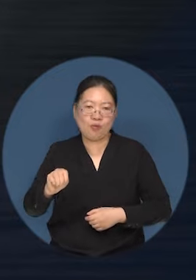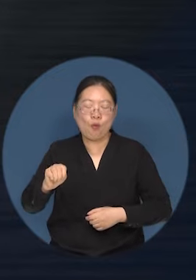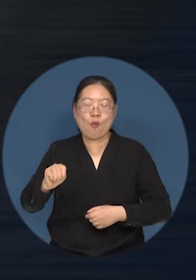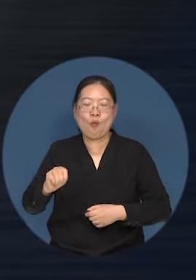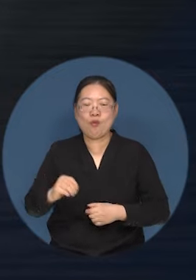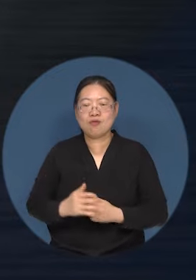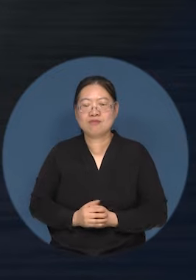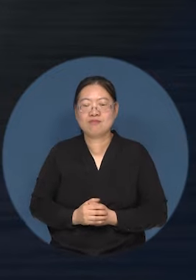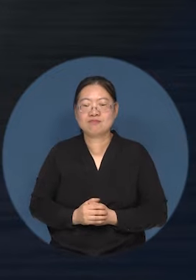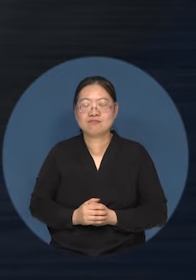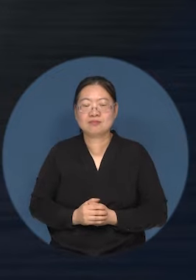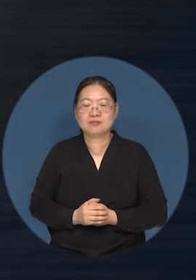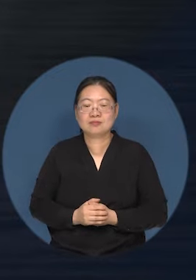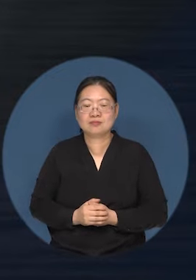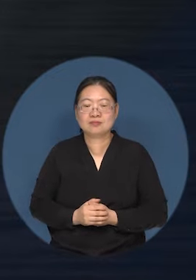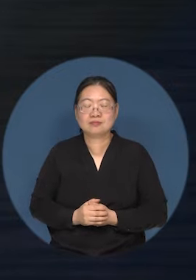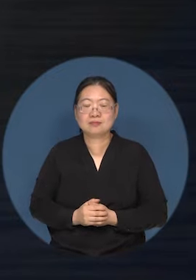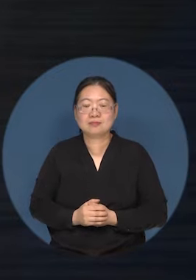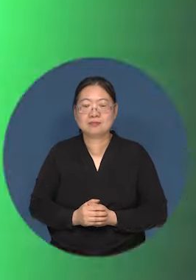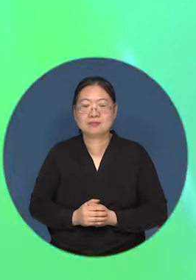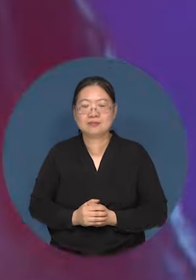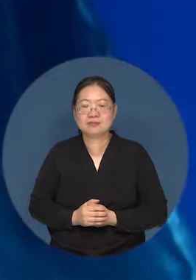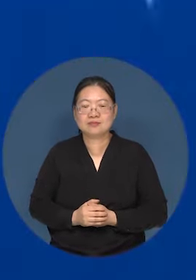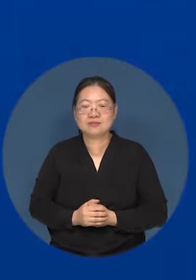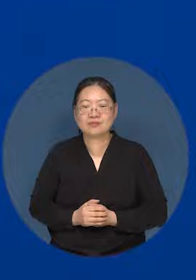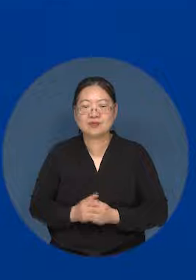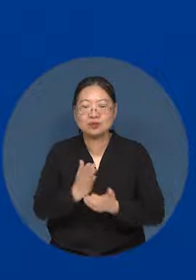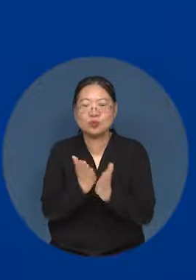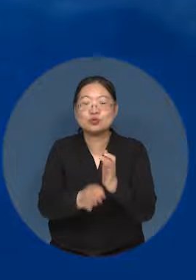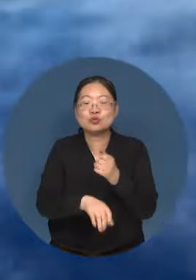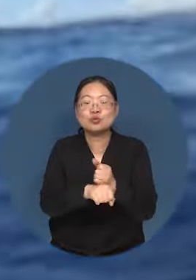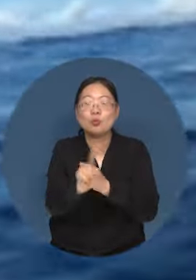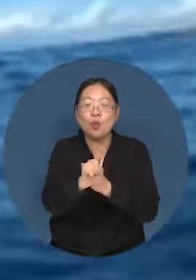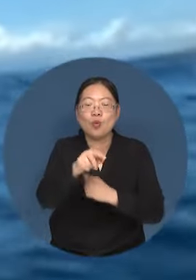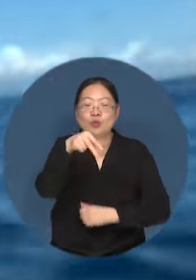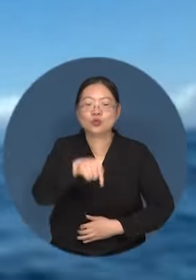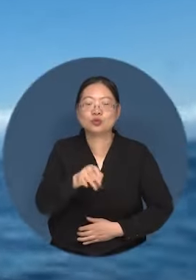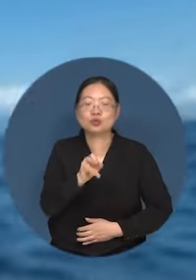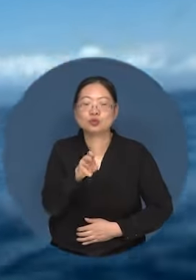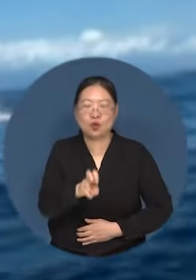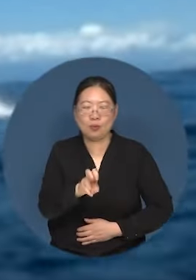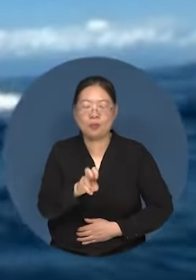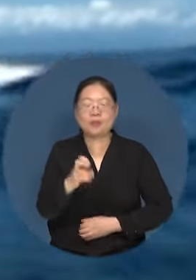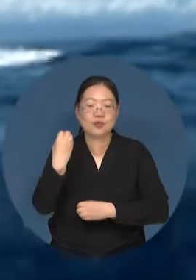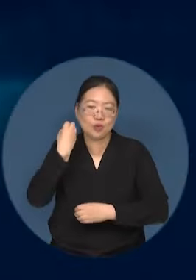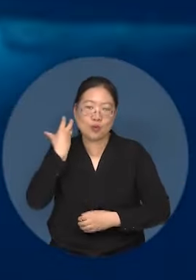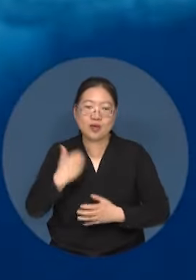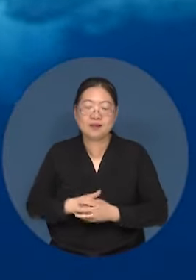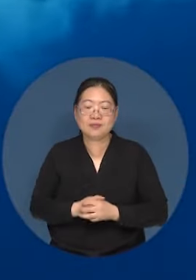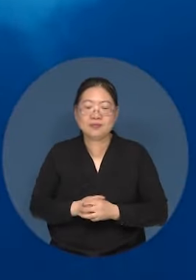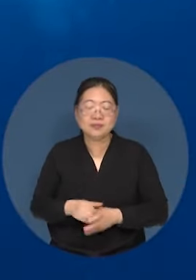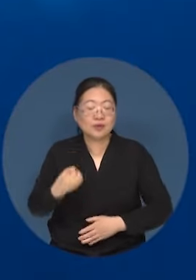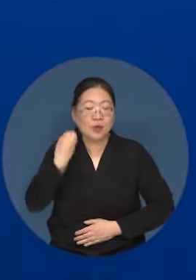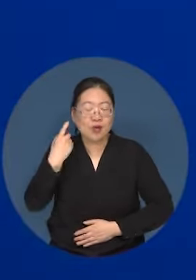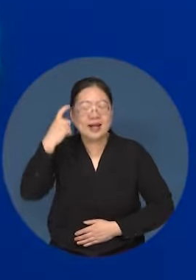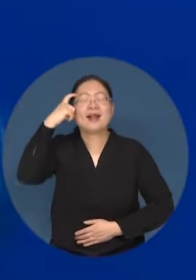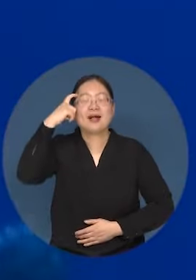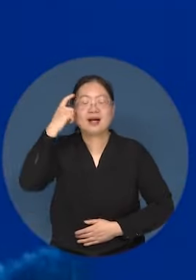정도 되는데 그 고래도 수영고래를 요속하고요. 그리고 보통 우리가 고래라고 생각하면 가장